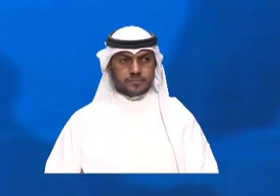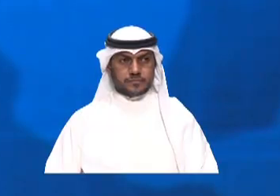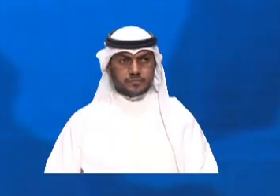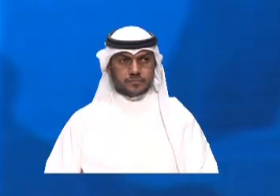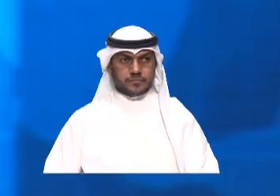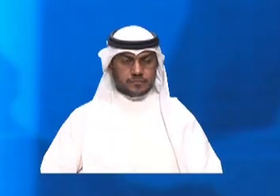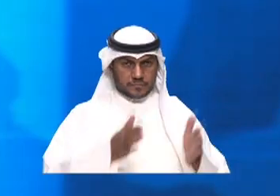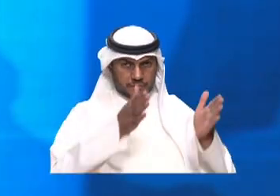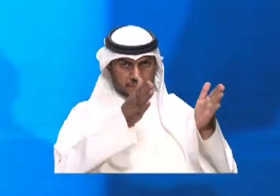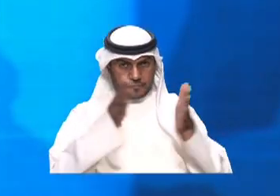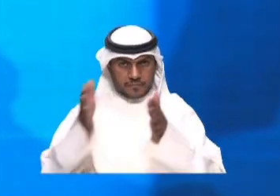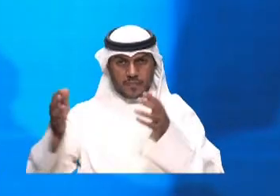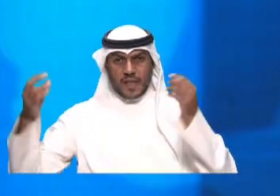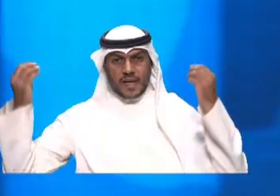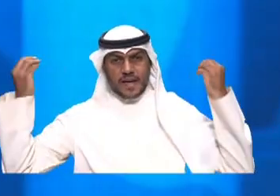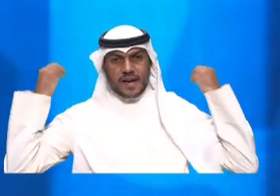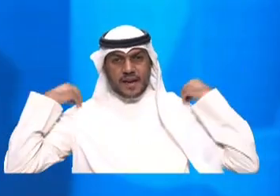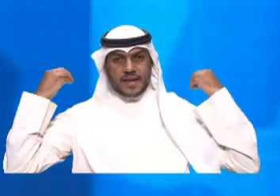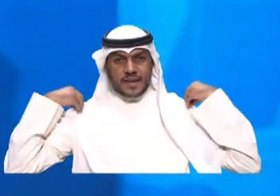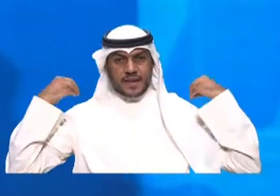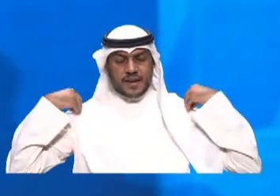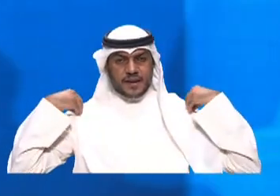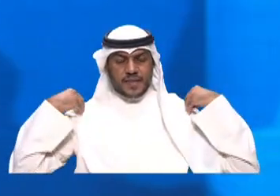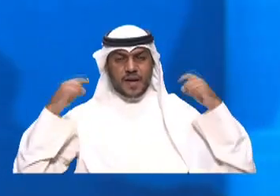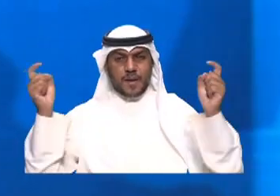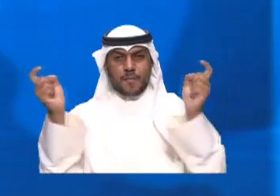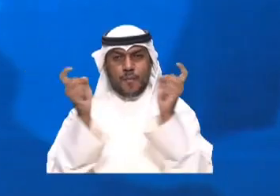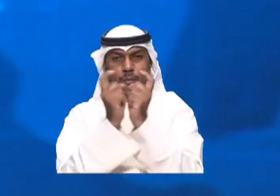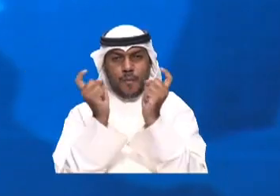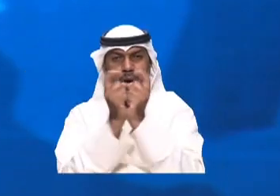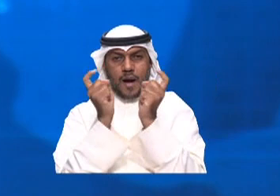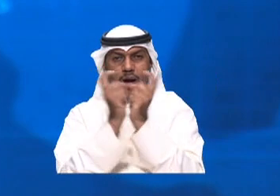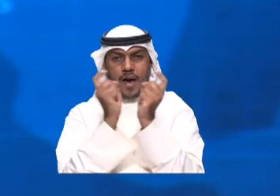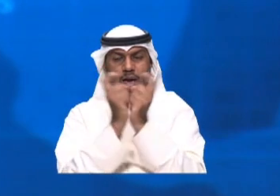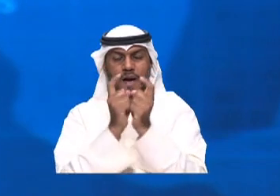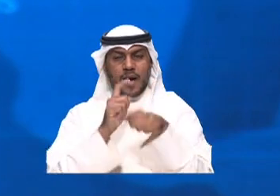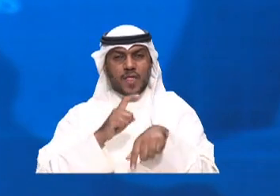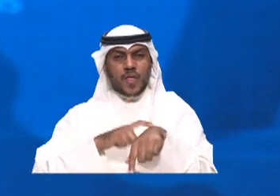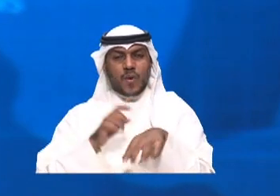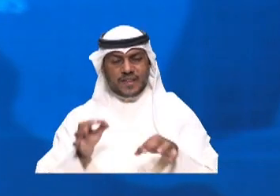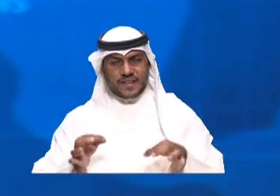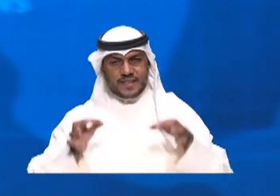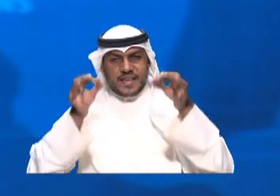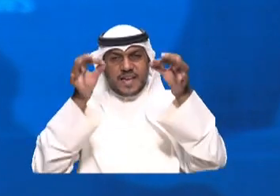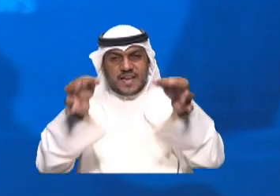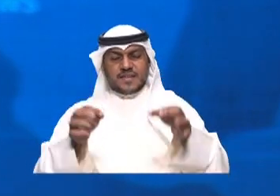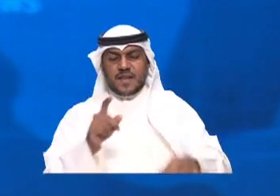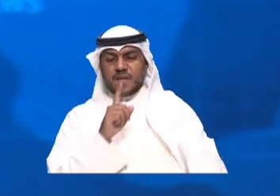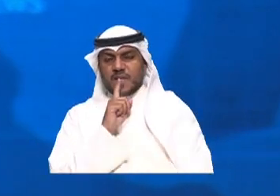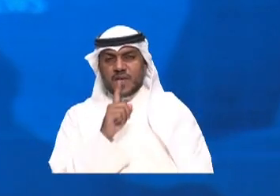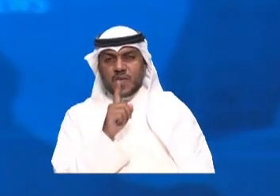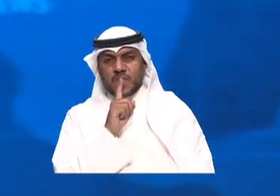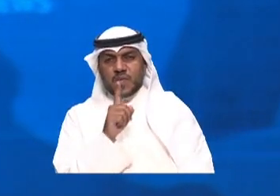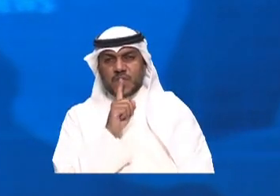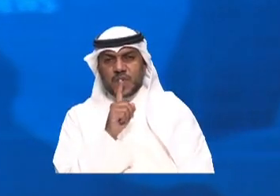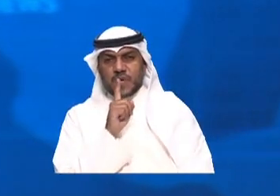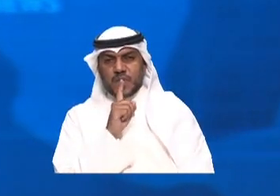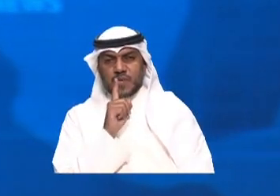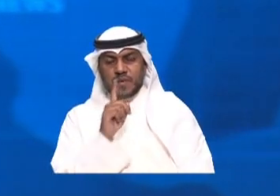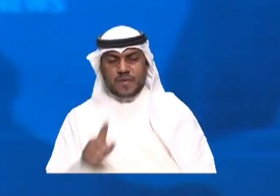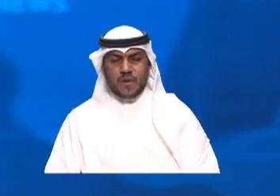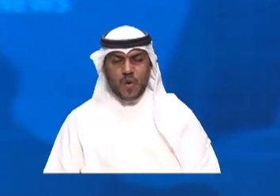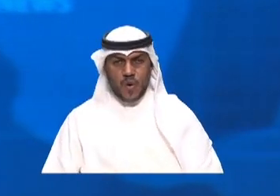وإلى أخبارنا الرياضية مشاهدينا الكرام، في مباراة مؤجلة من الجولة الثانية لدوري فيفا الممتاز لكرة القدم، تمكن